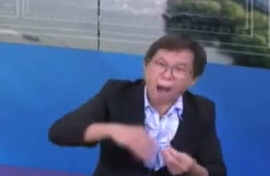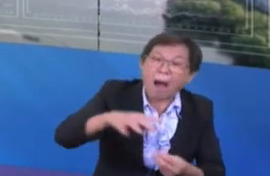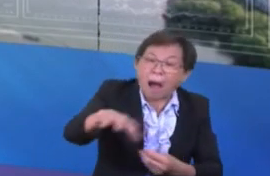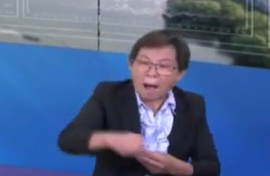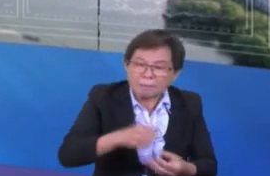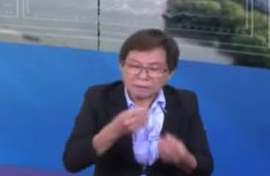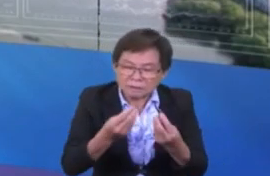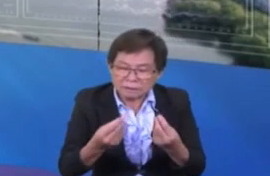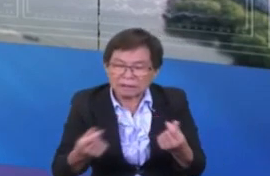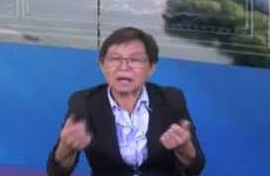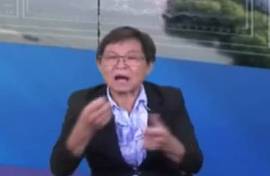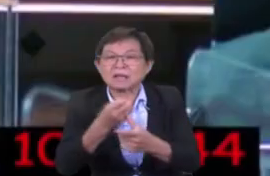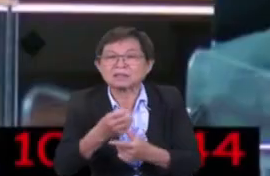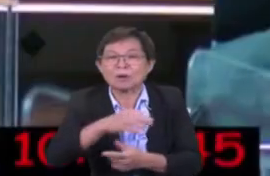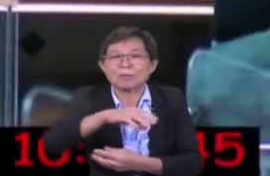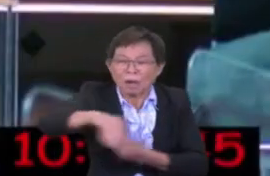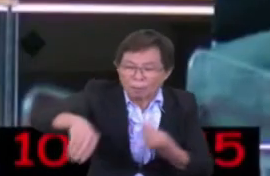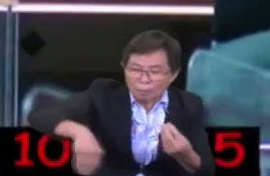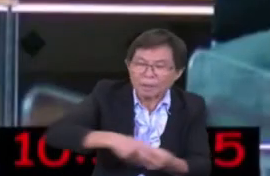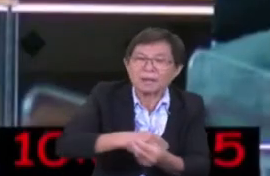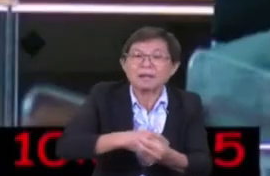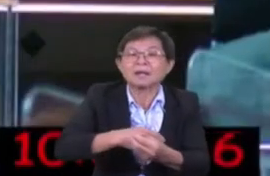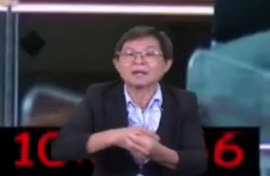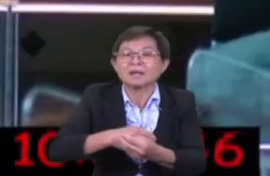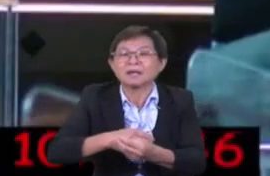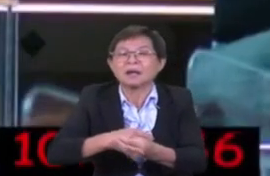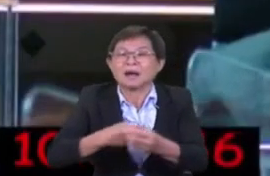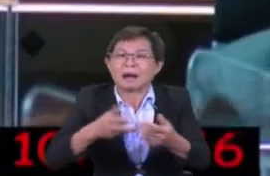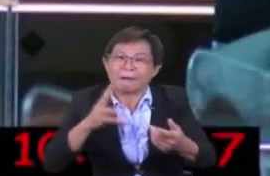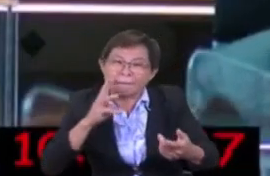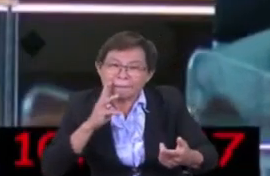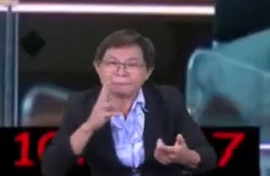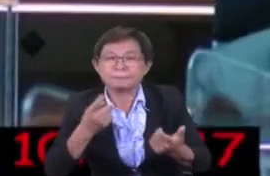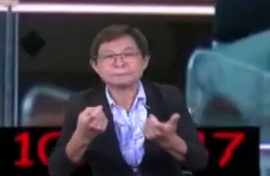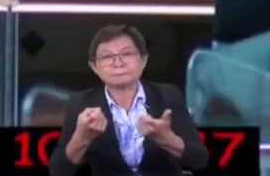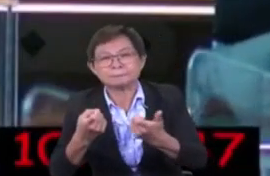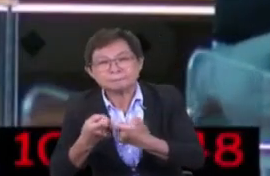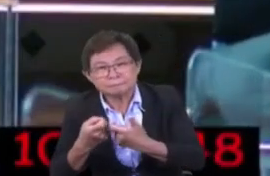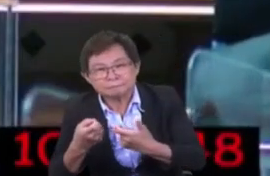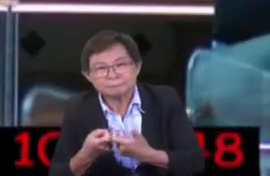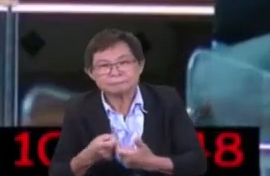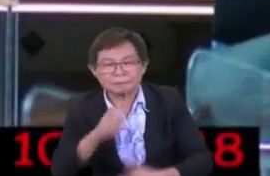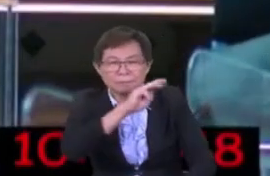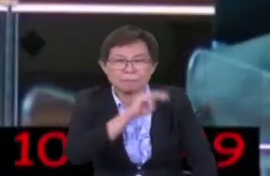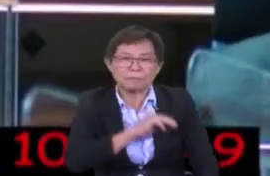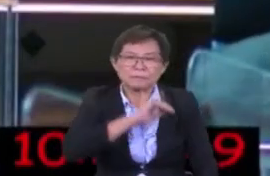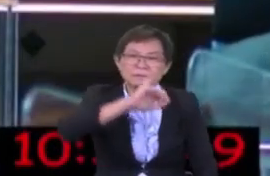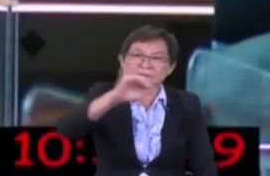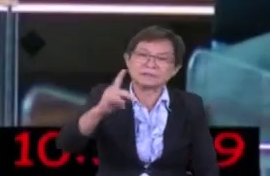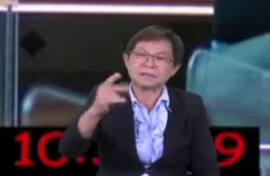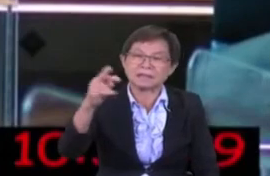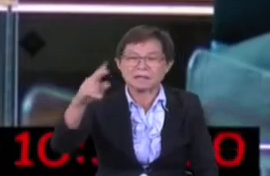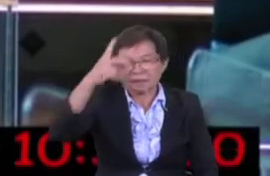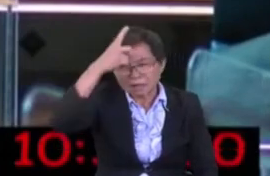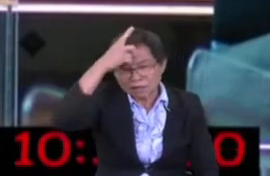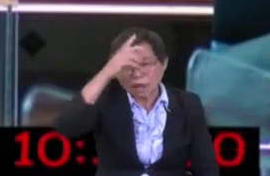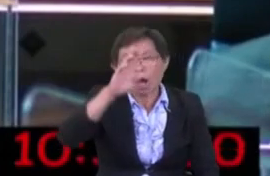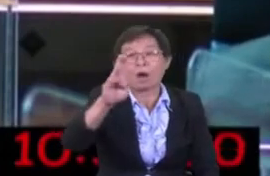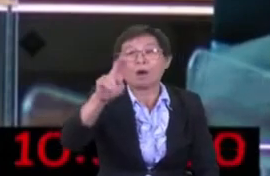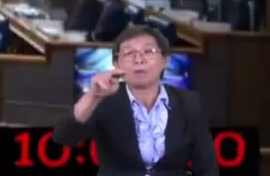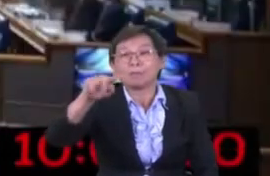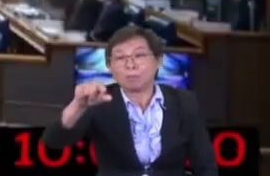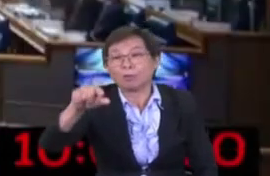pengalihan Putri Hai menteri kejar Aya Sabah datok Sri panglima burung Mochtar Adin menjelaskan